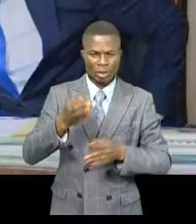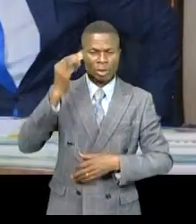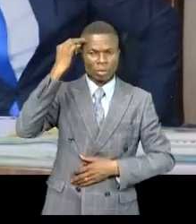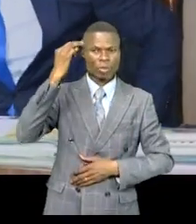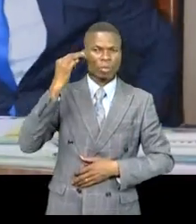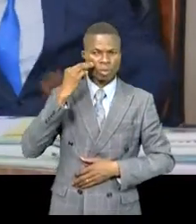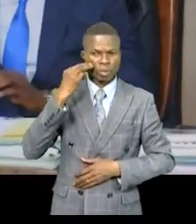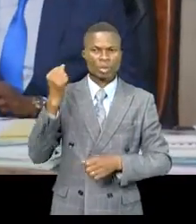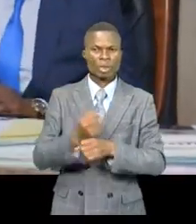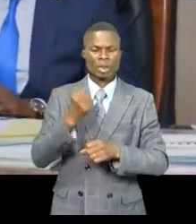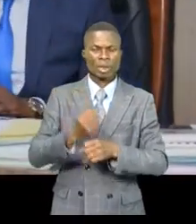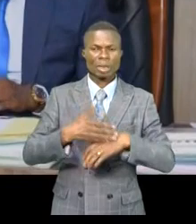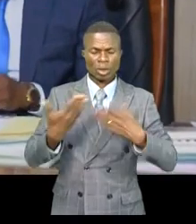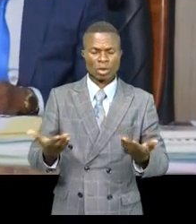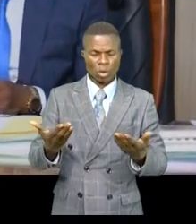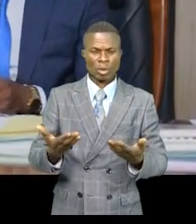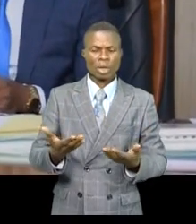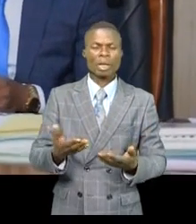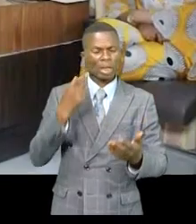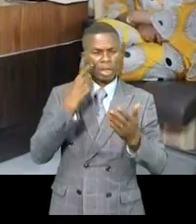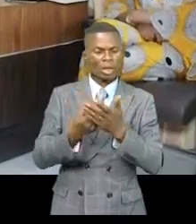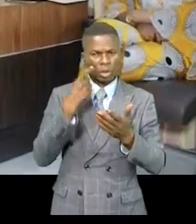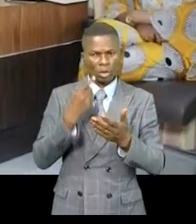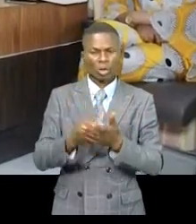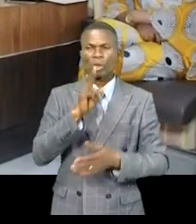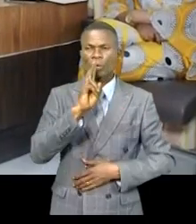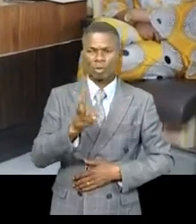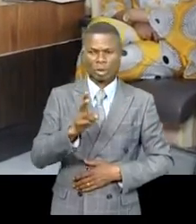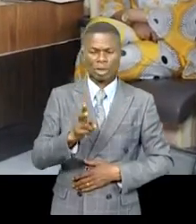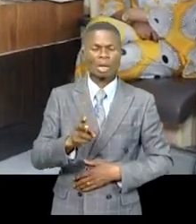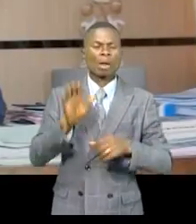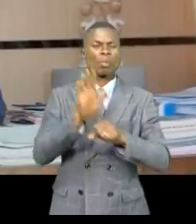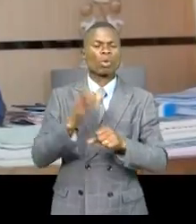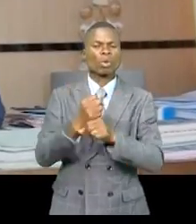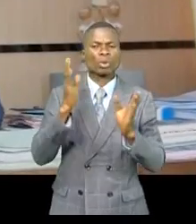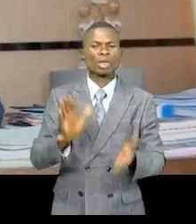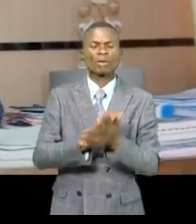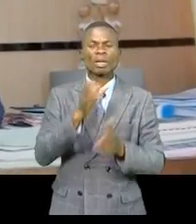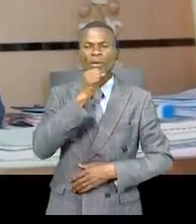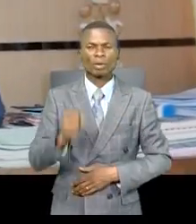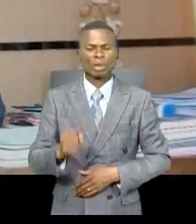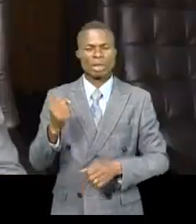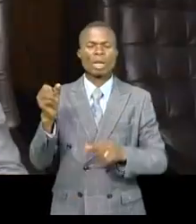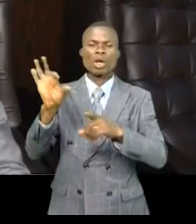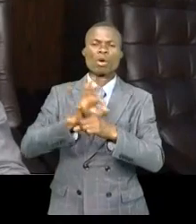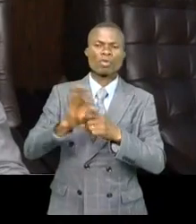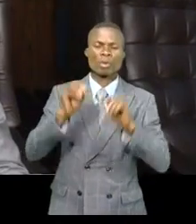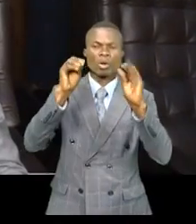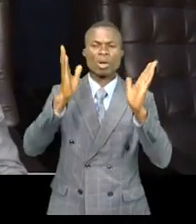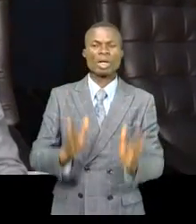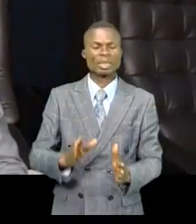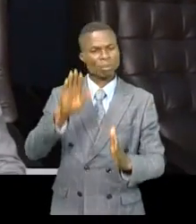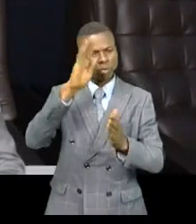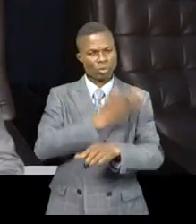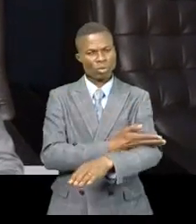le fonctionnement de leur structure. Constat fait, vieillissement du personnel, baisse des niveaux de formation des enseignants et des